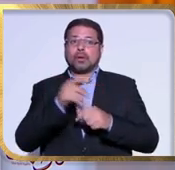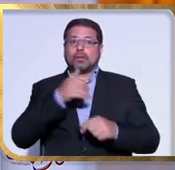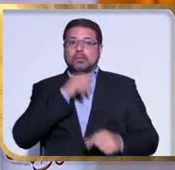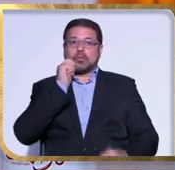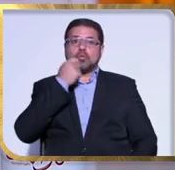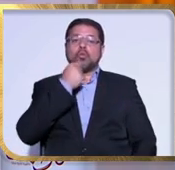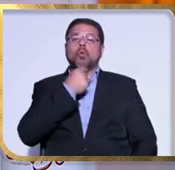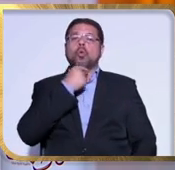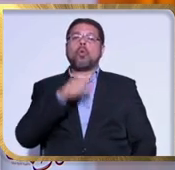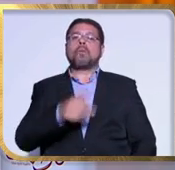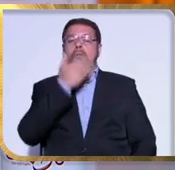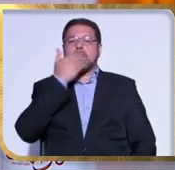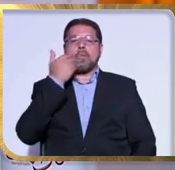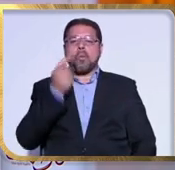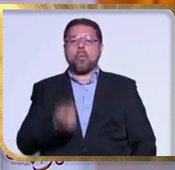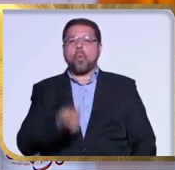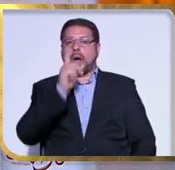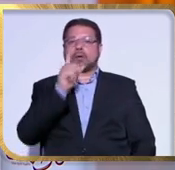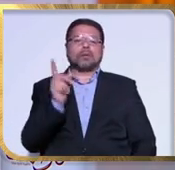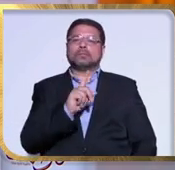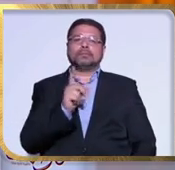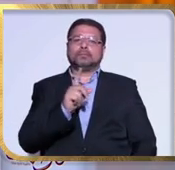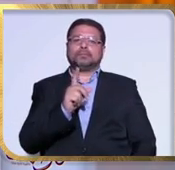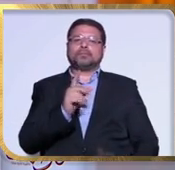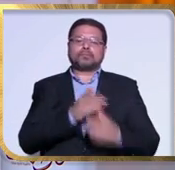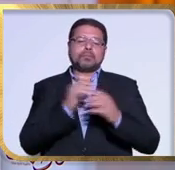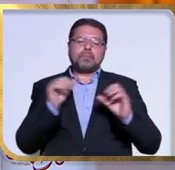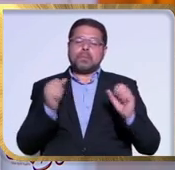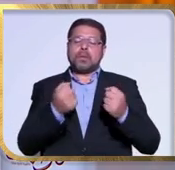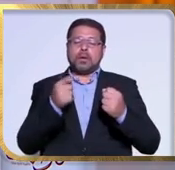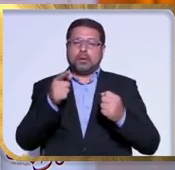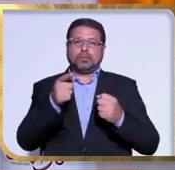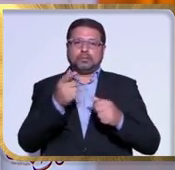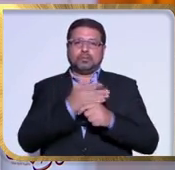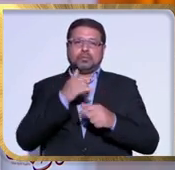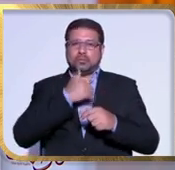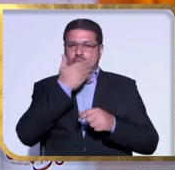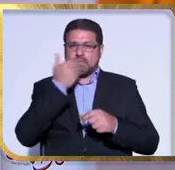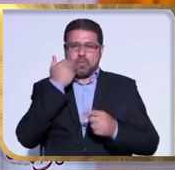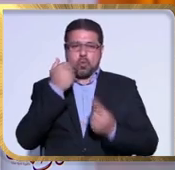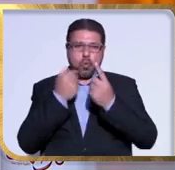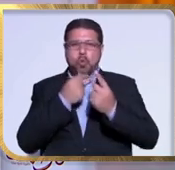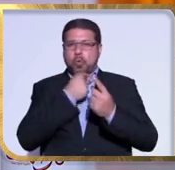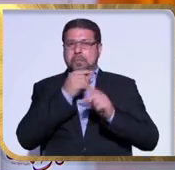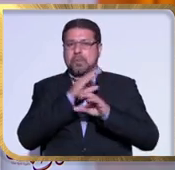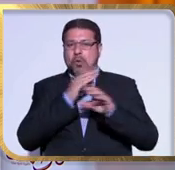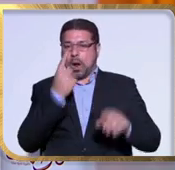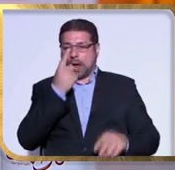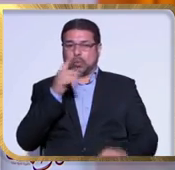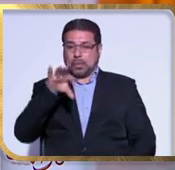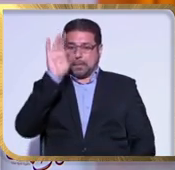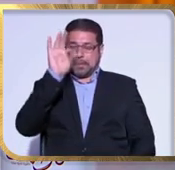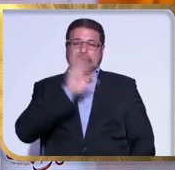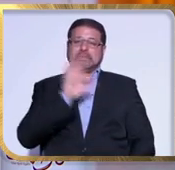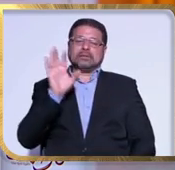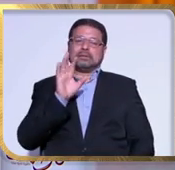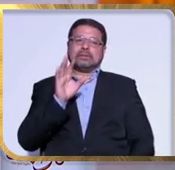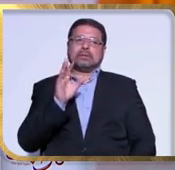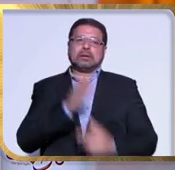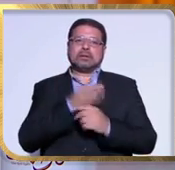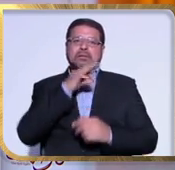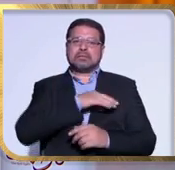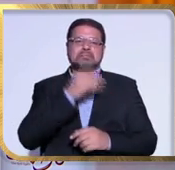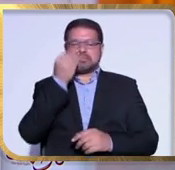يوم الجمعه بالصيام يعني عن النهي عن انك ما تصوم يوم الجمعه لوحده بيفيد